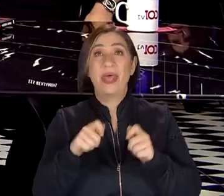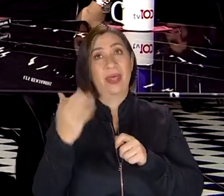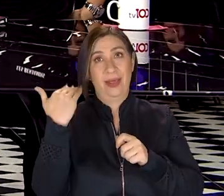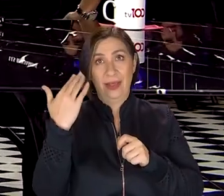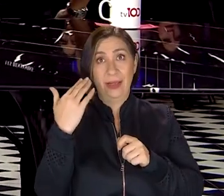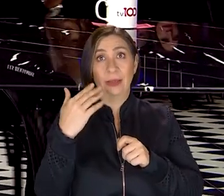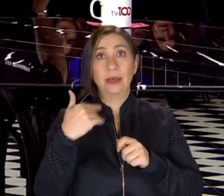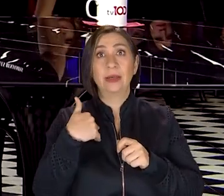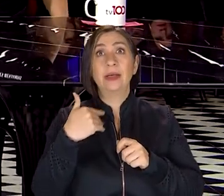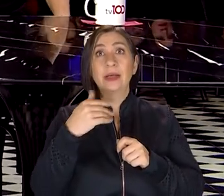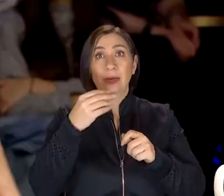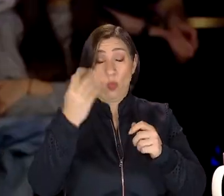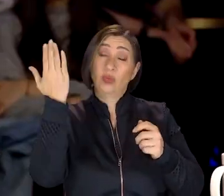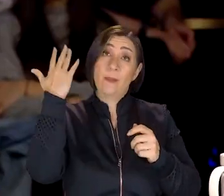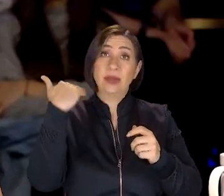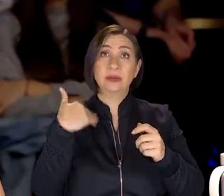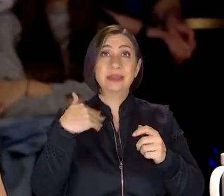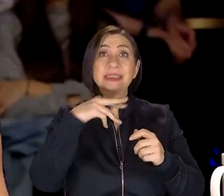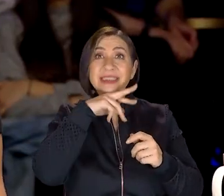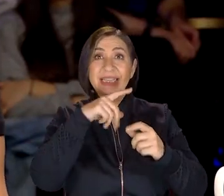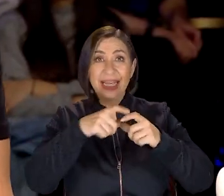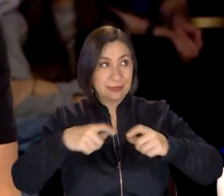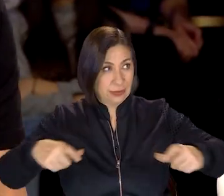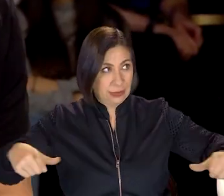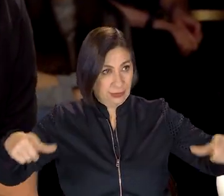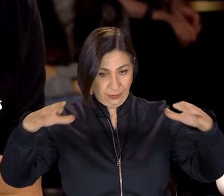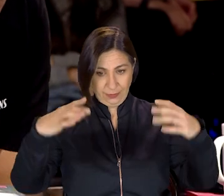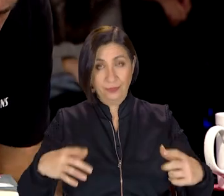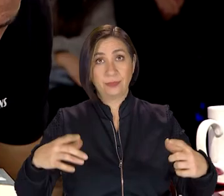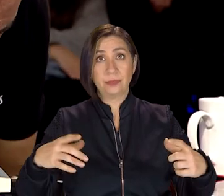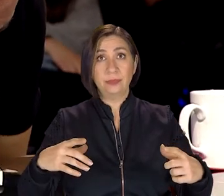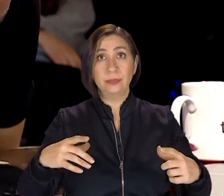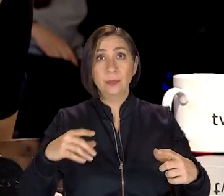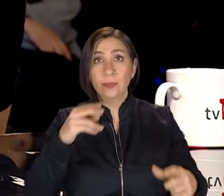var. Söylüyordum abi o zamanlar. Şöyle yapıyordum bak.